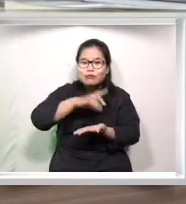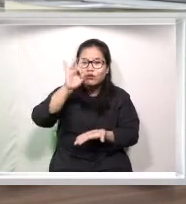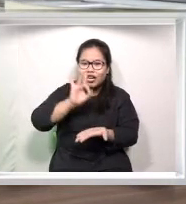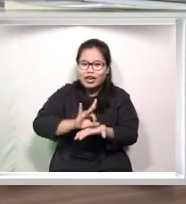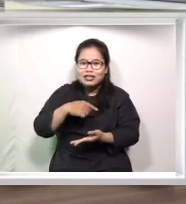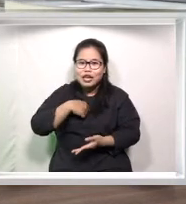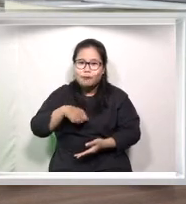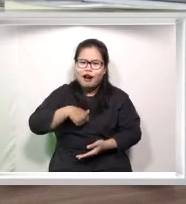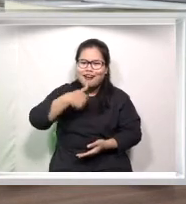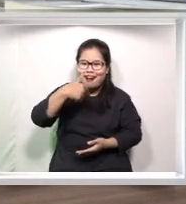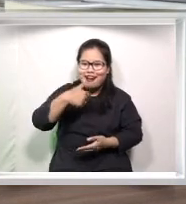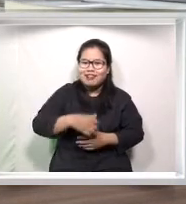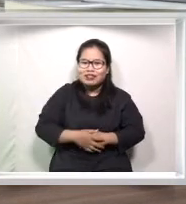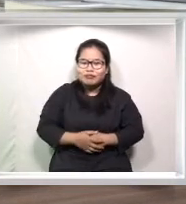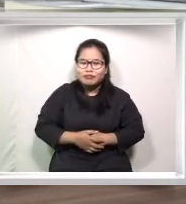banggakan,